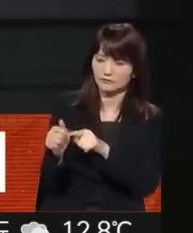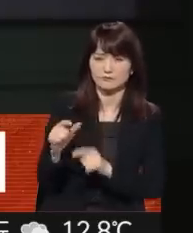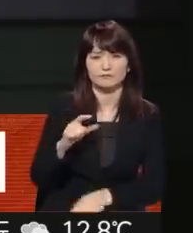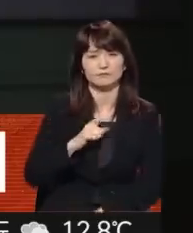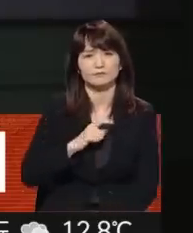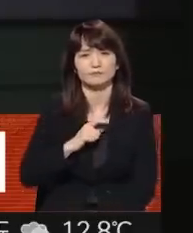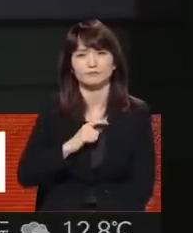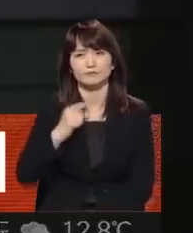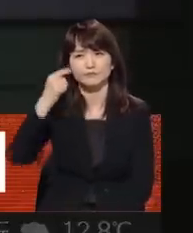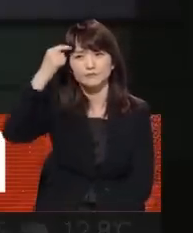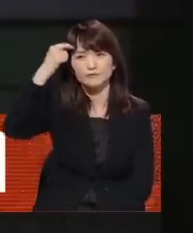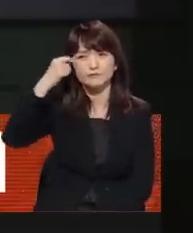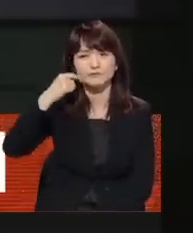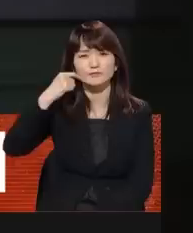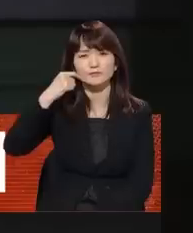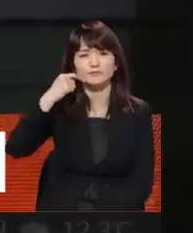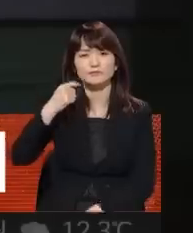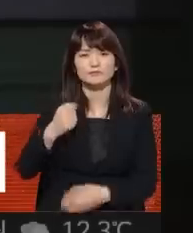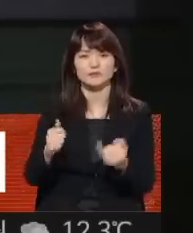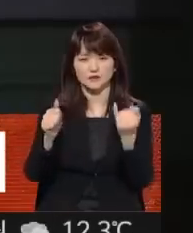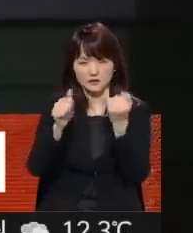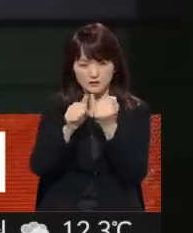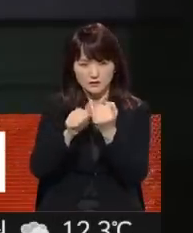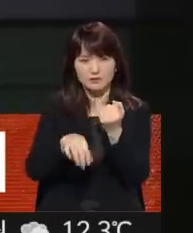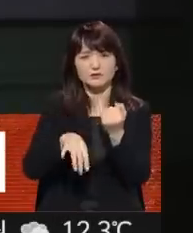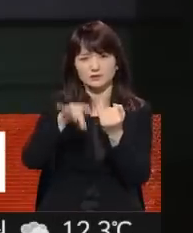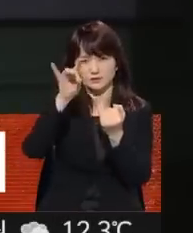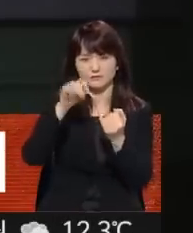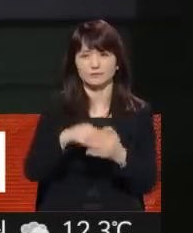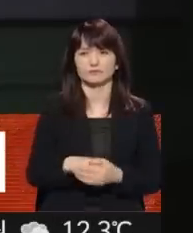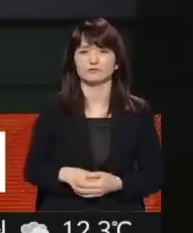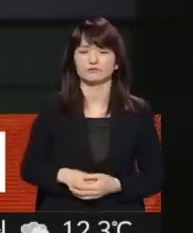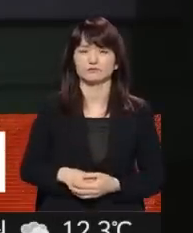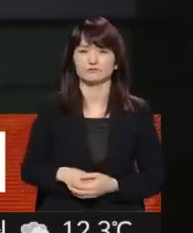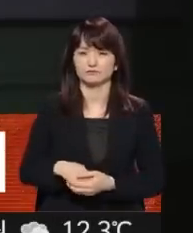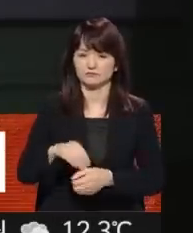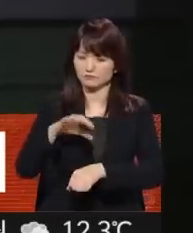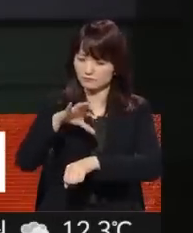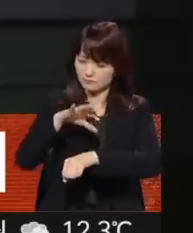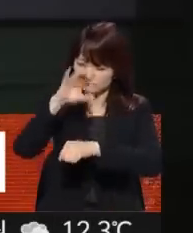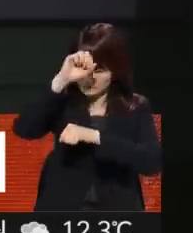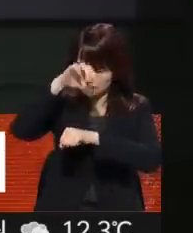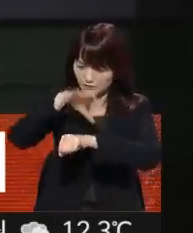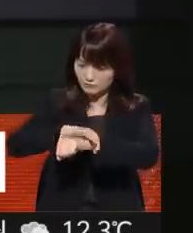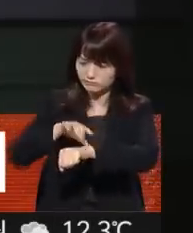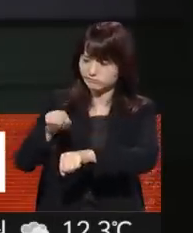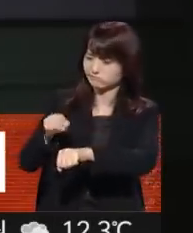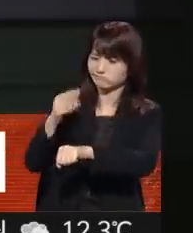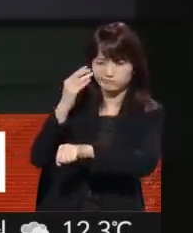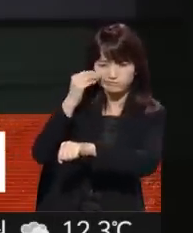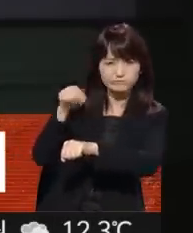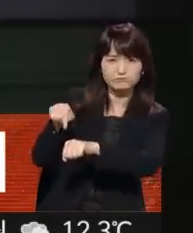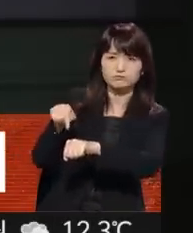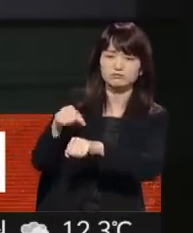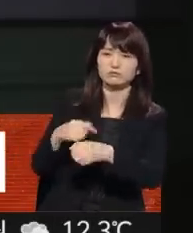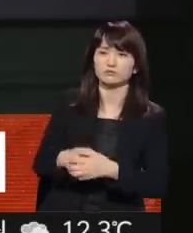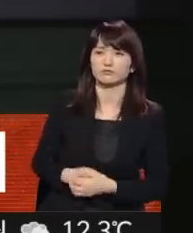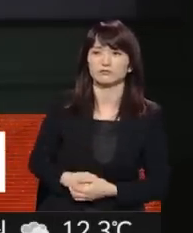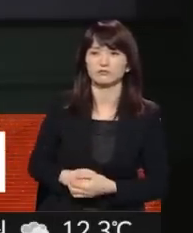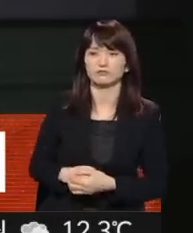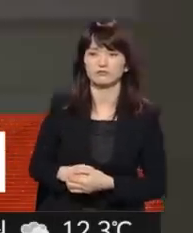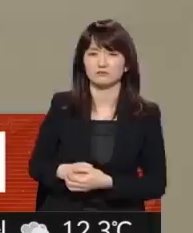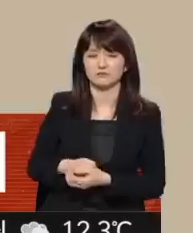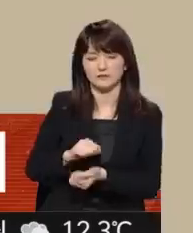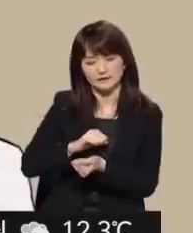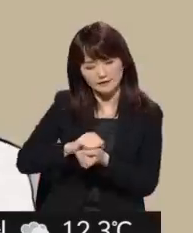수상하구나라고 느낀 건 신혼 초기부터였다고 합니다 악세사리라고 하기에는 너무 뭉툭하고 투박하게 생겼는데 이거를 씻을